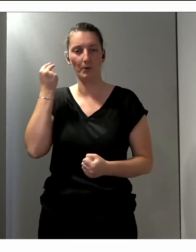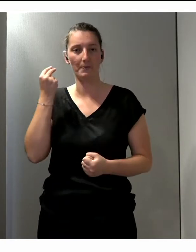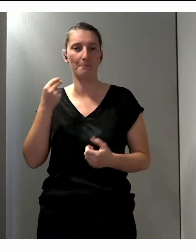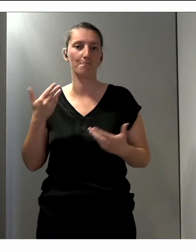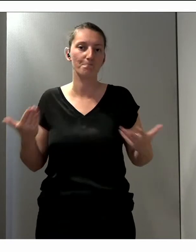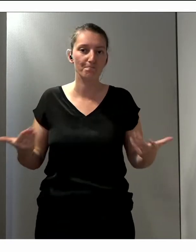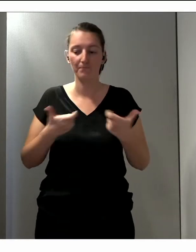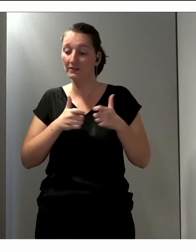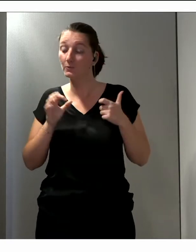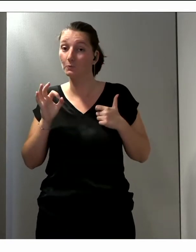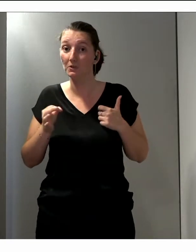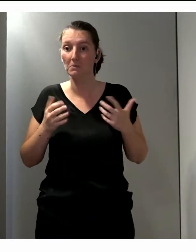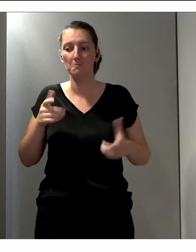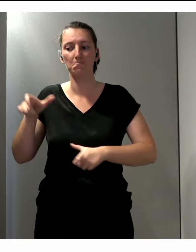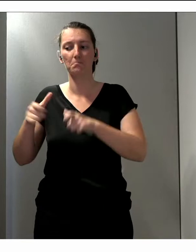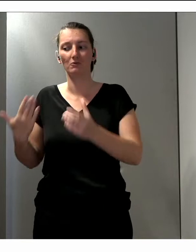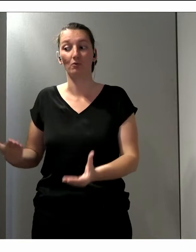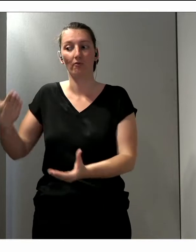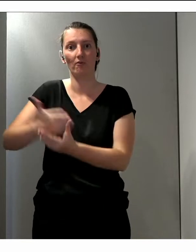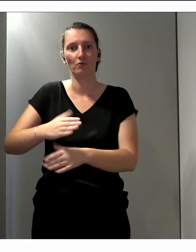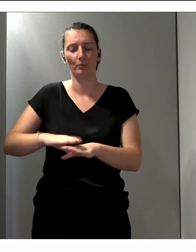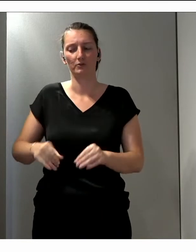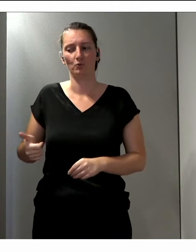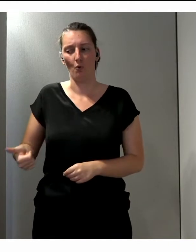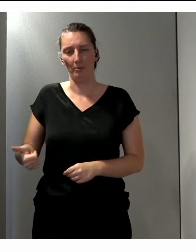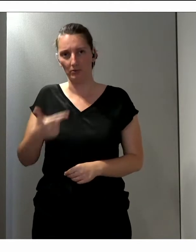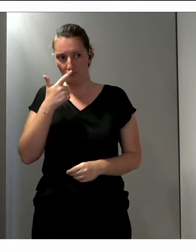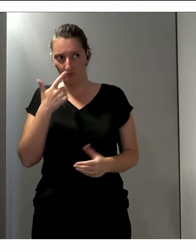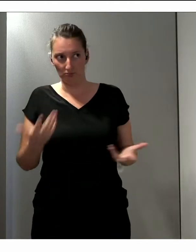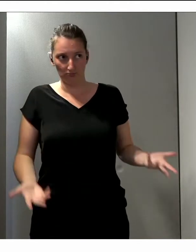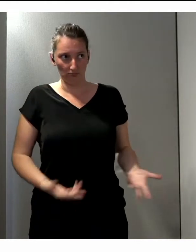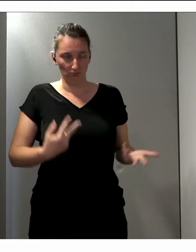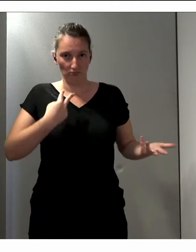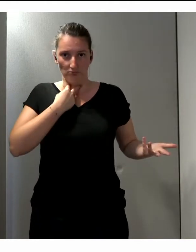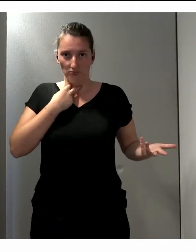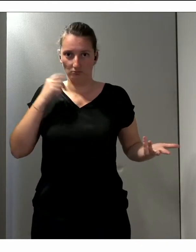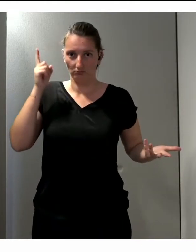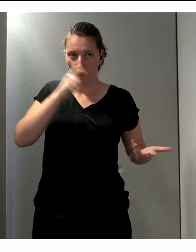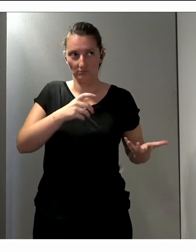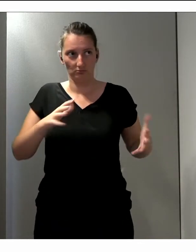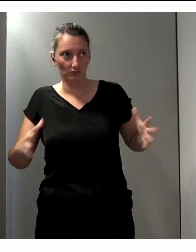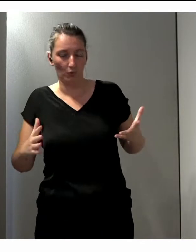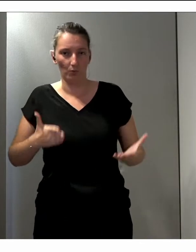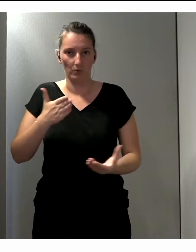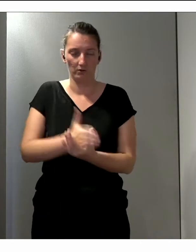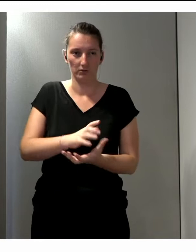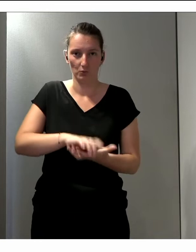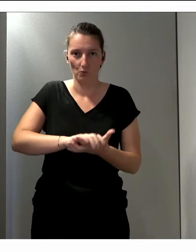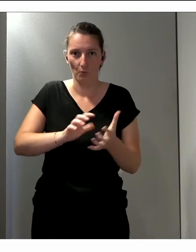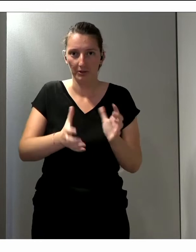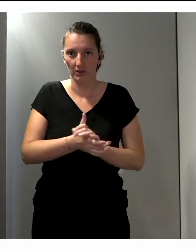les personnes qui interviennent disent la difficulté qu'elles ont, faute de liens et faute de